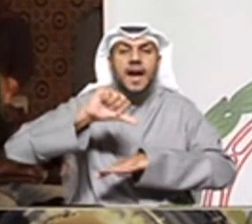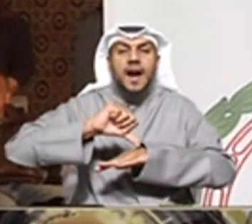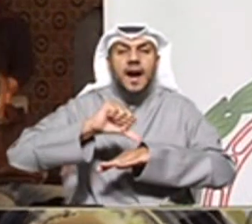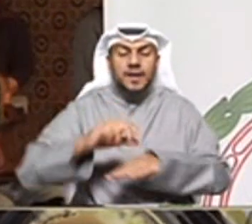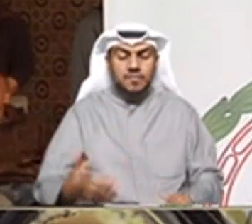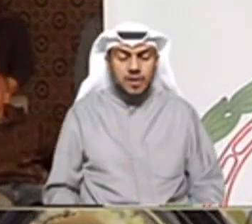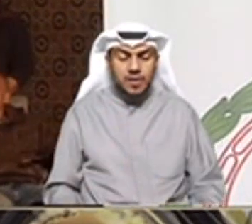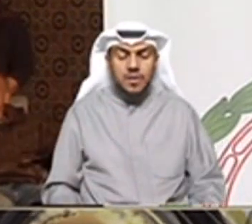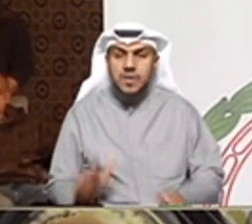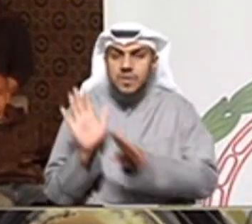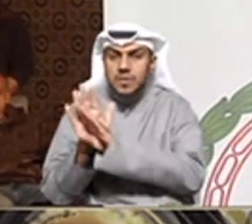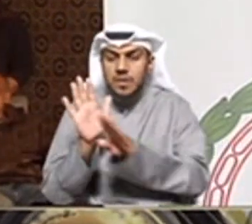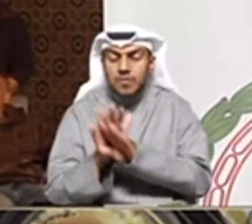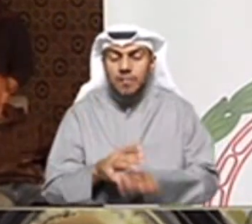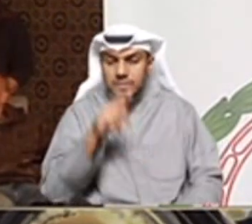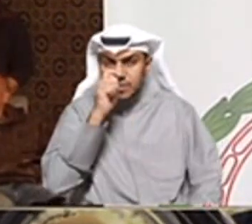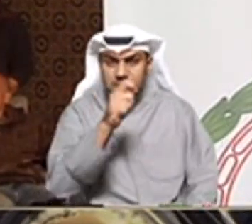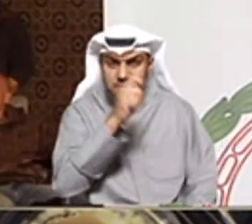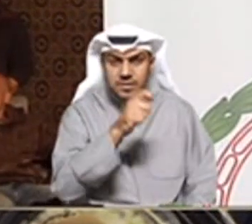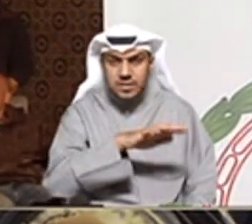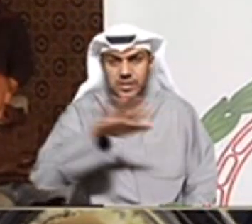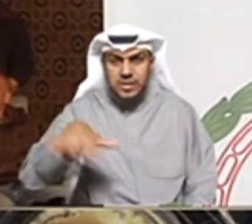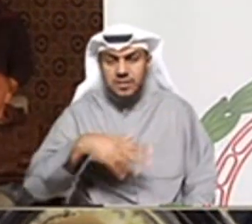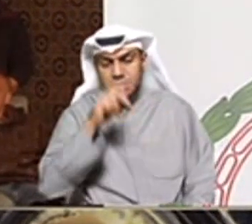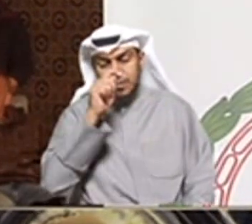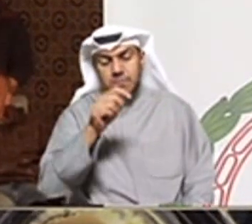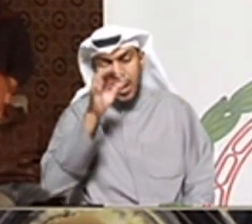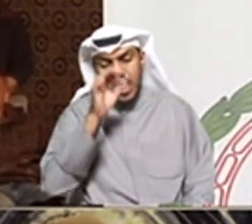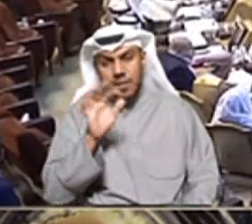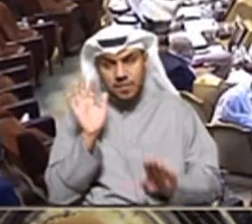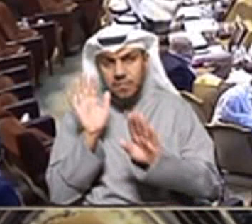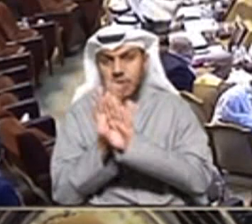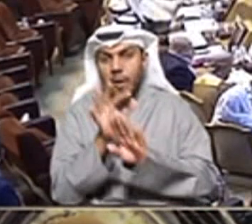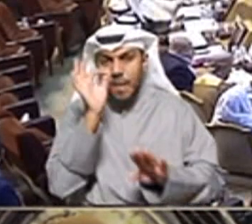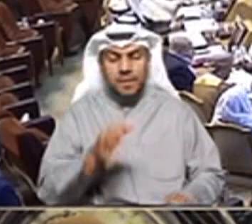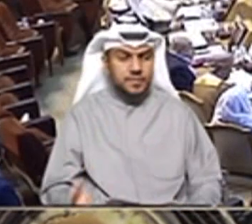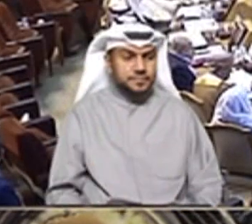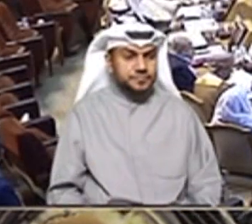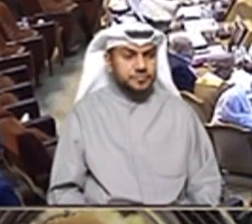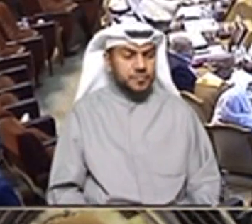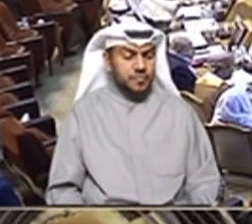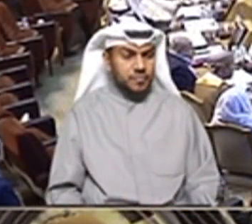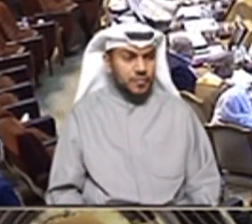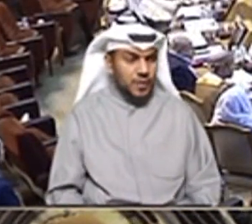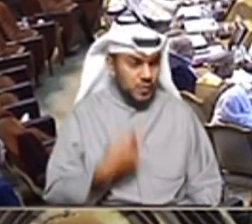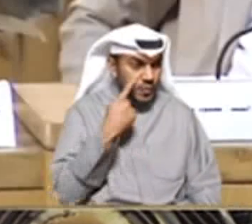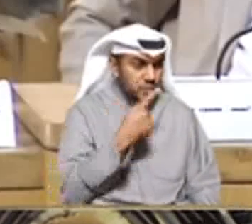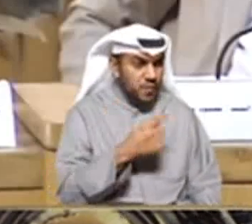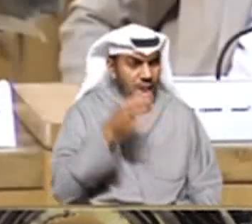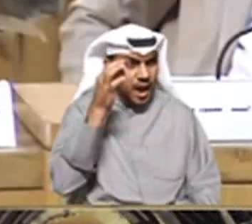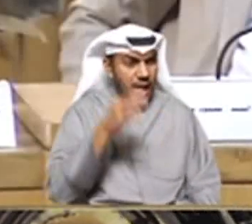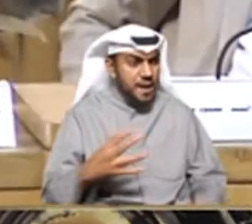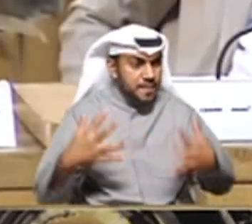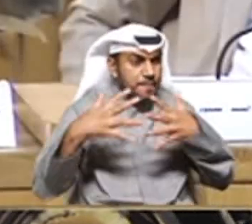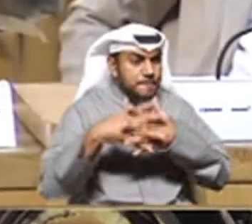ندعم ضد كل التحركات التي تأتي ضد الشعب الفلسطيني. وهو أمر تطلب تكاتفا عربيا